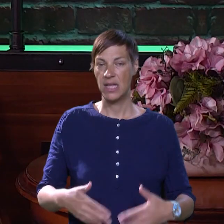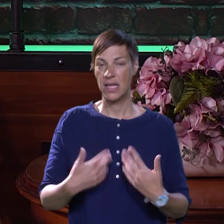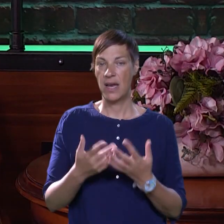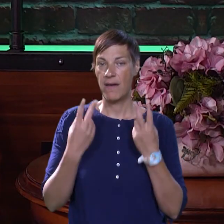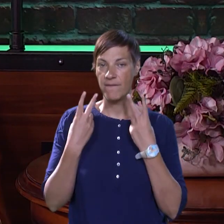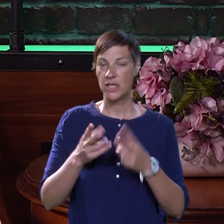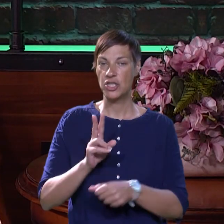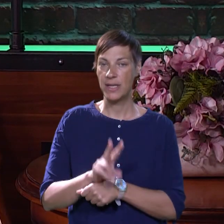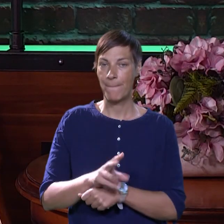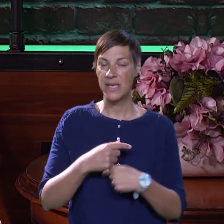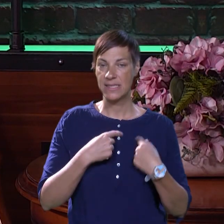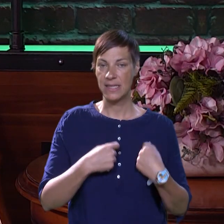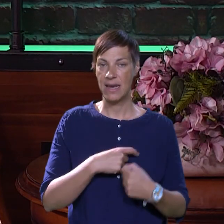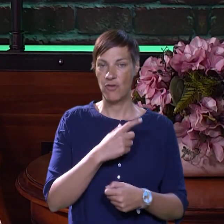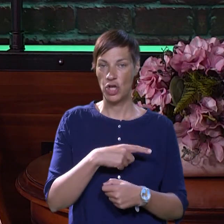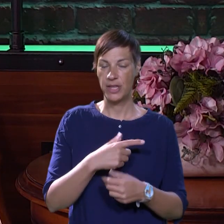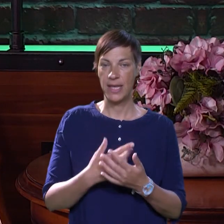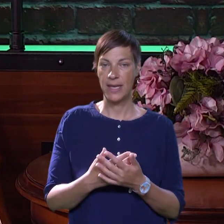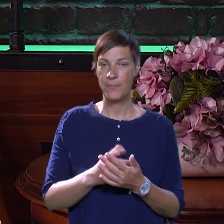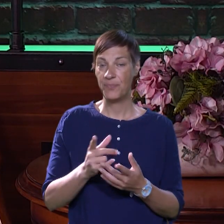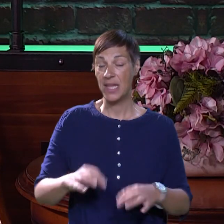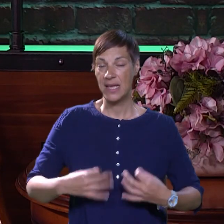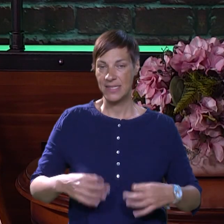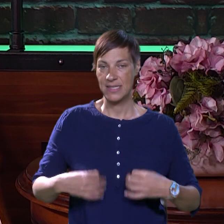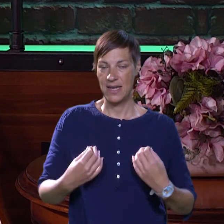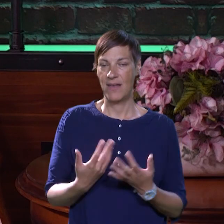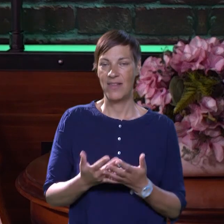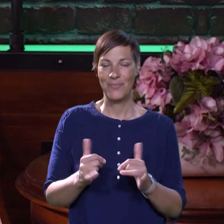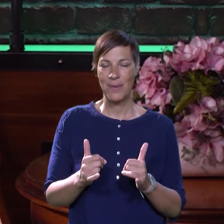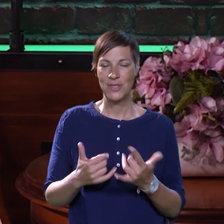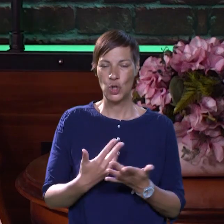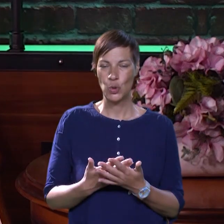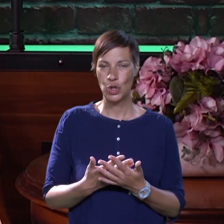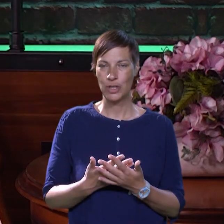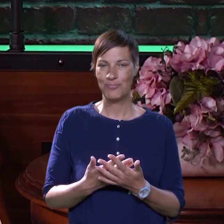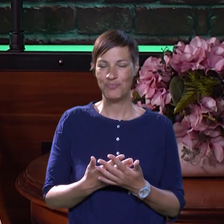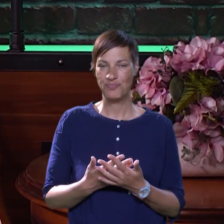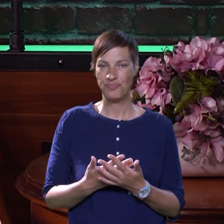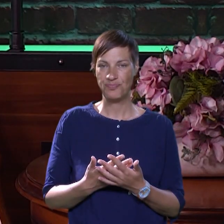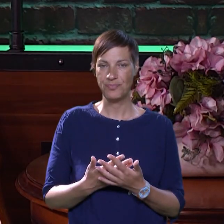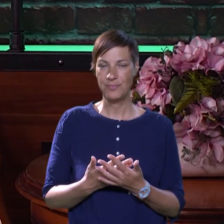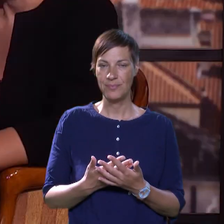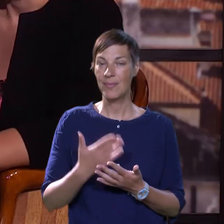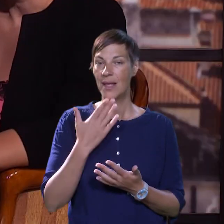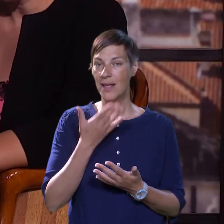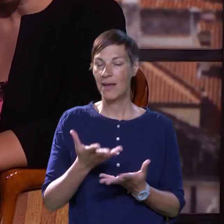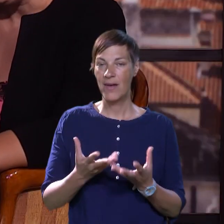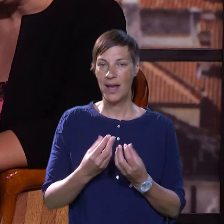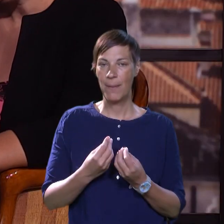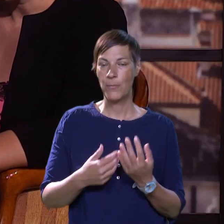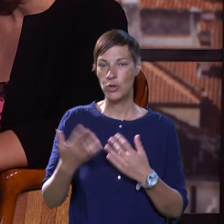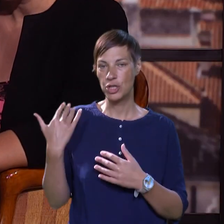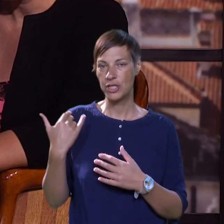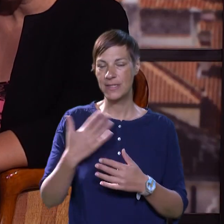stvari važno je da pazite na vašeg volontera. I na zdravlje njegovo. Apsolutno. Apsolutno. Hvala vam